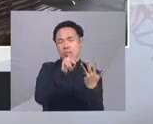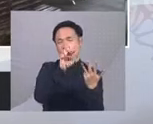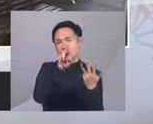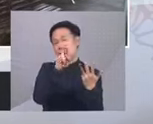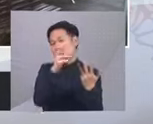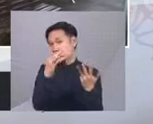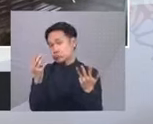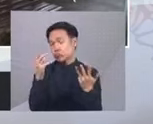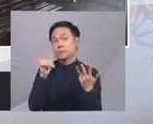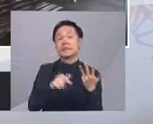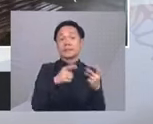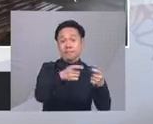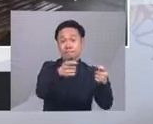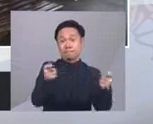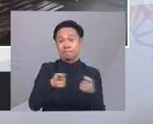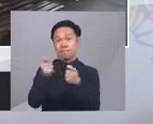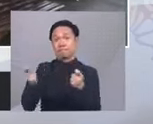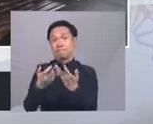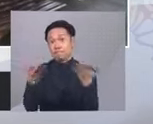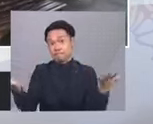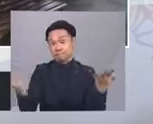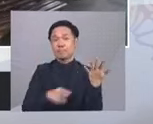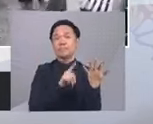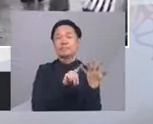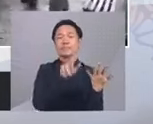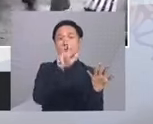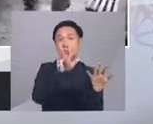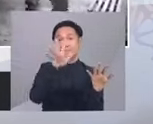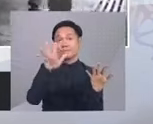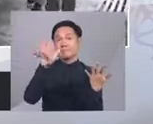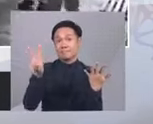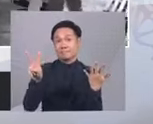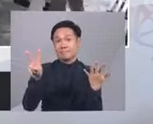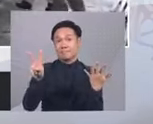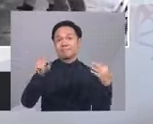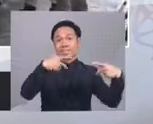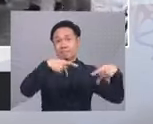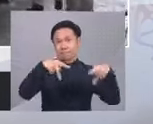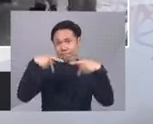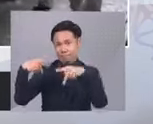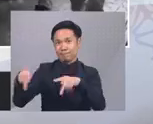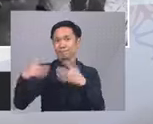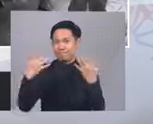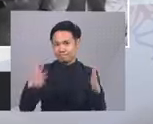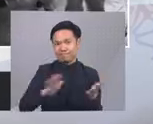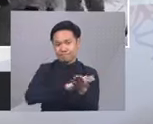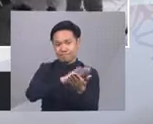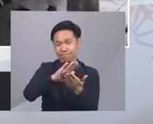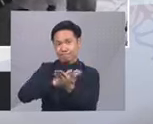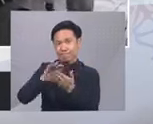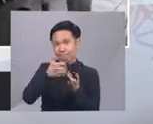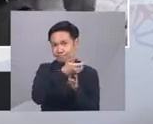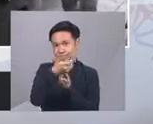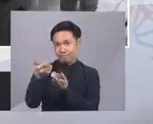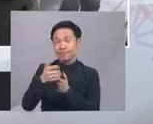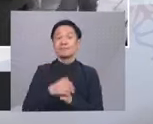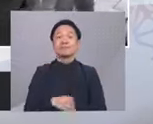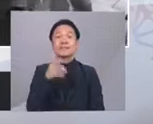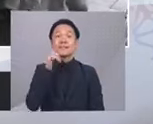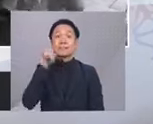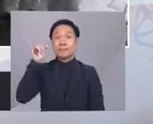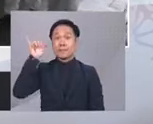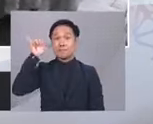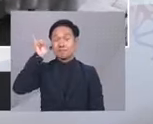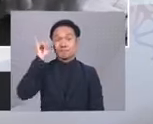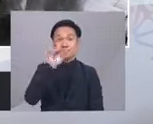2,332 tempat awam dan 352 pasar raya. Semalam, sebanyak